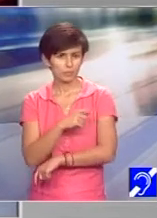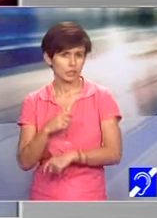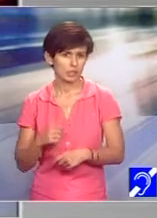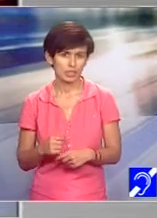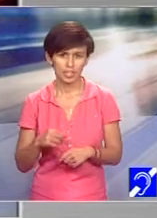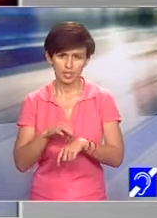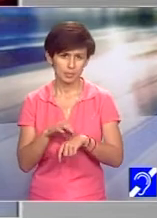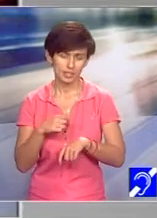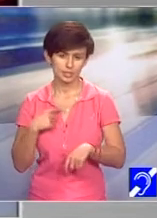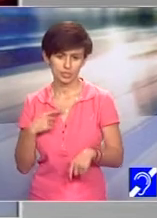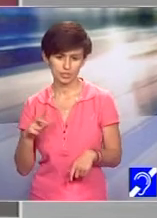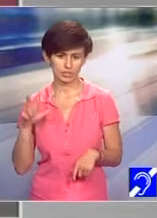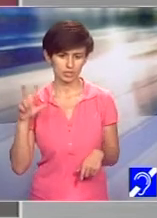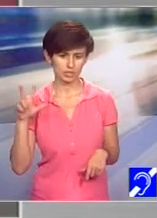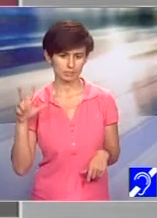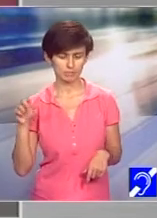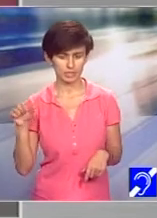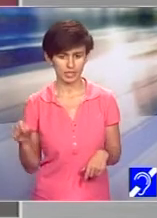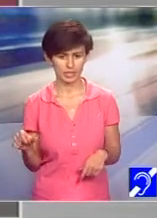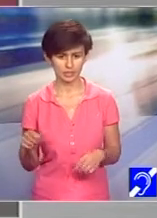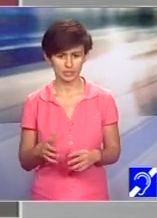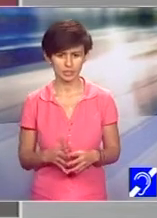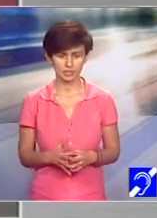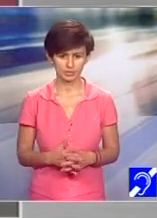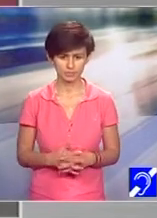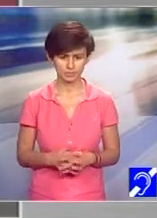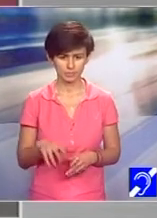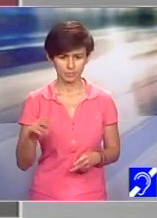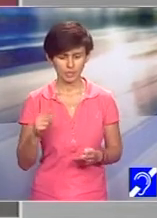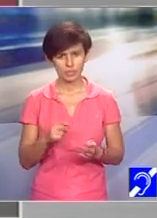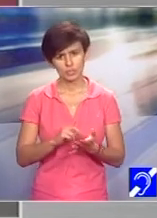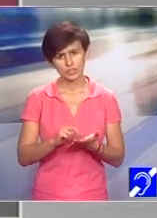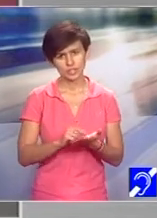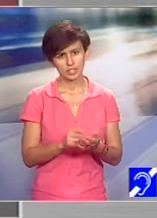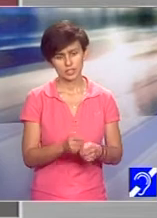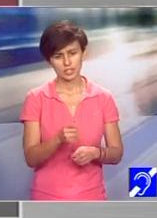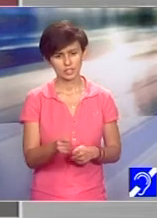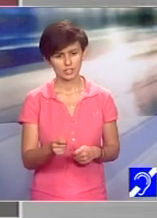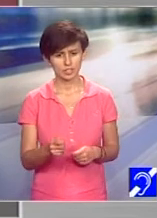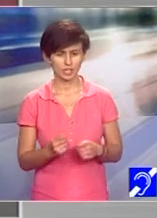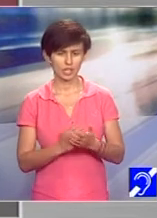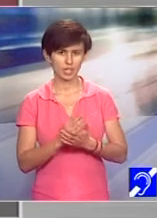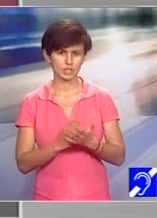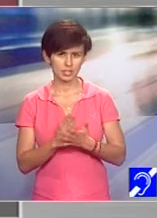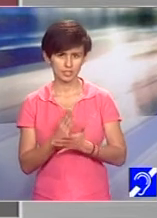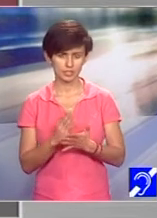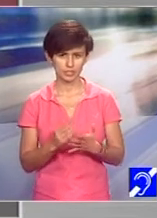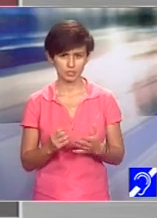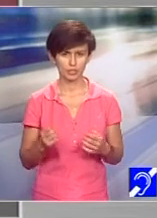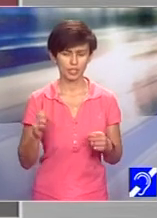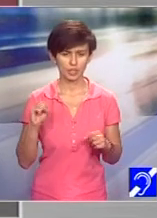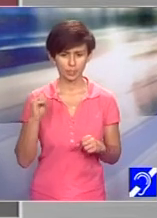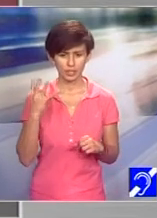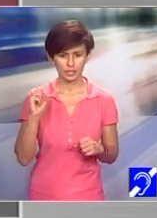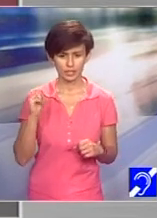echipaje de terapie. Ați avut semnale din partea angajaților la ambulanță în urma vehiculării acestei noi legi a